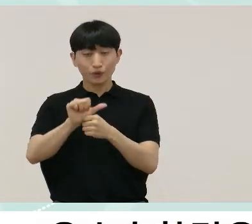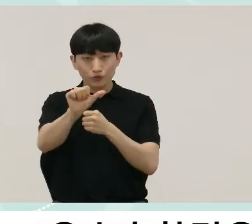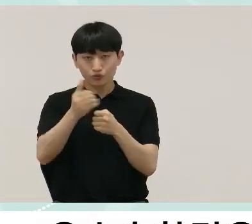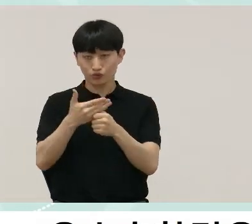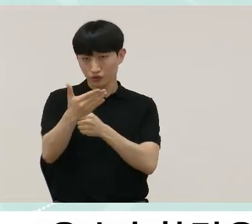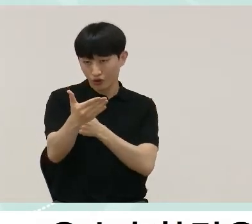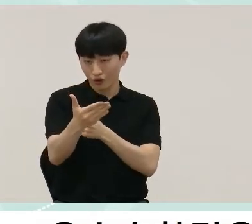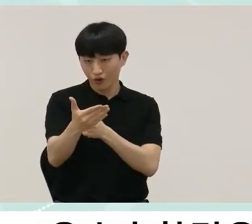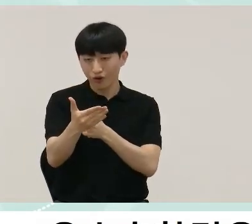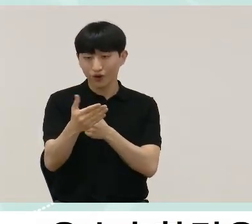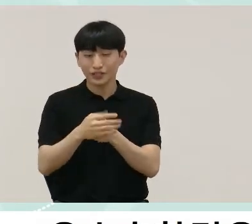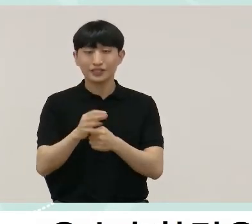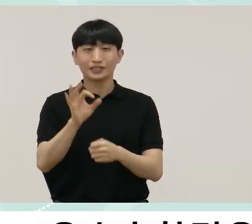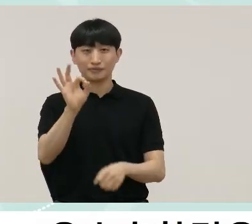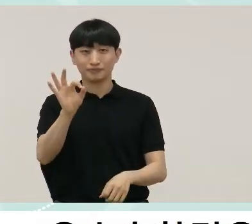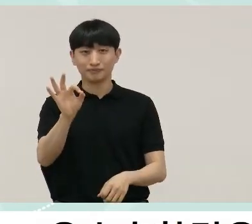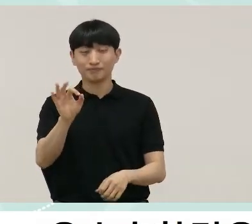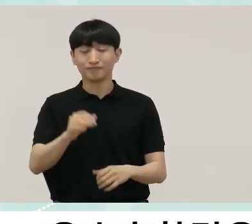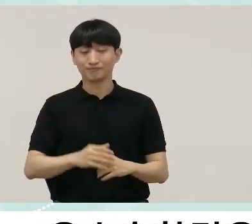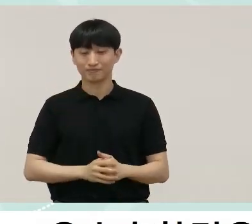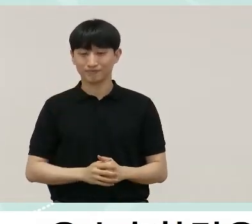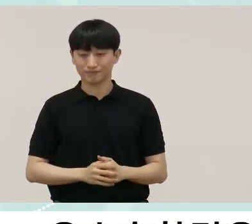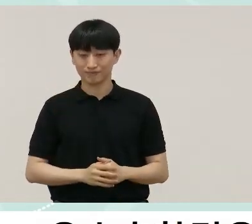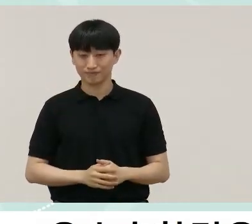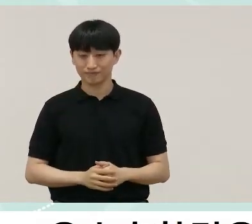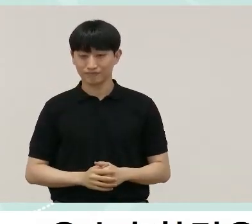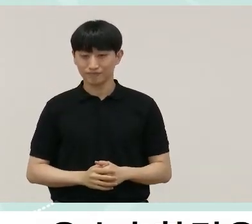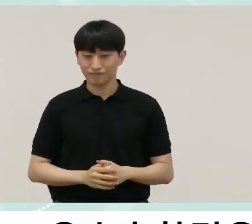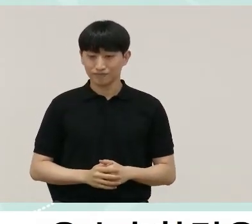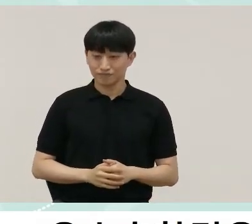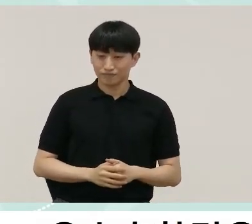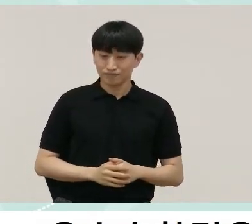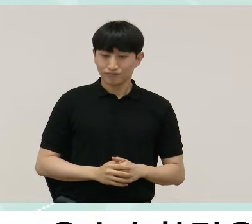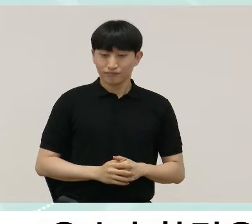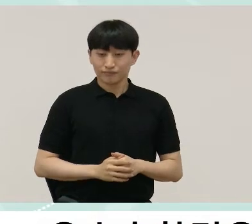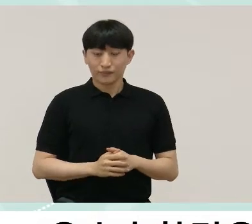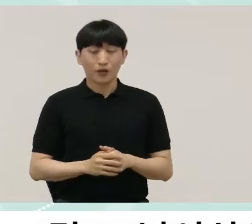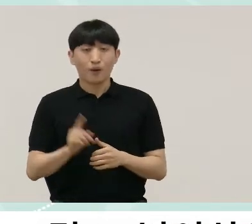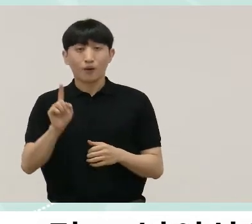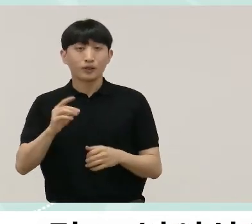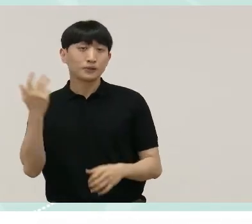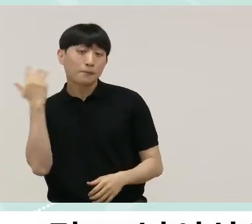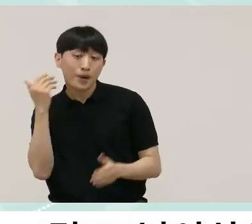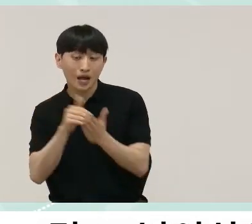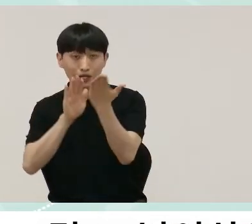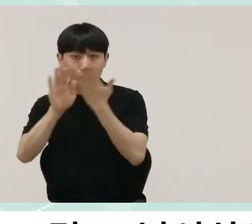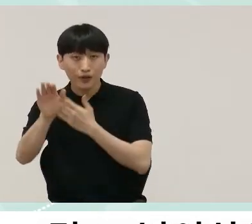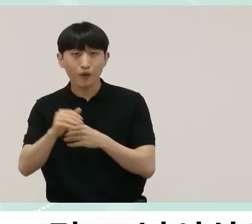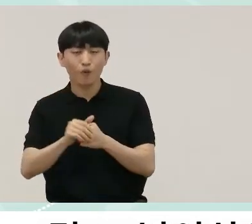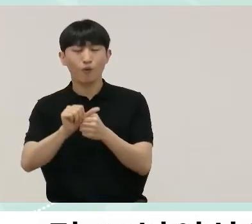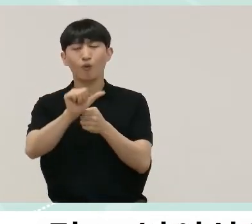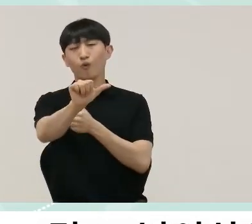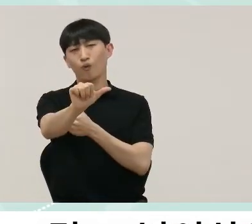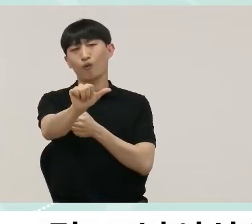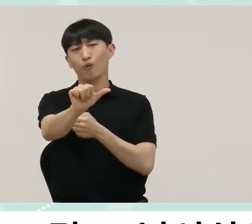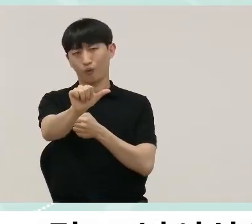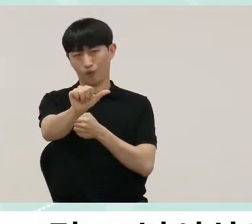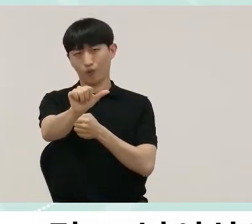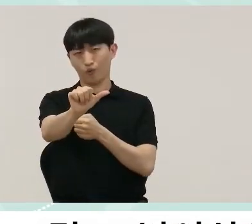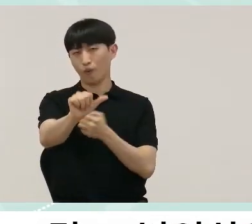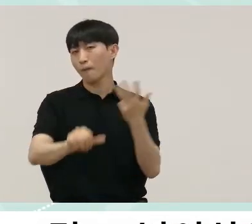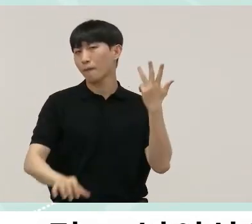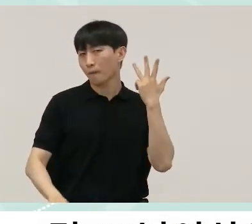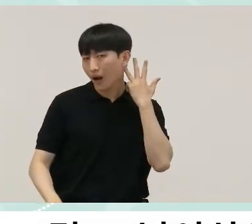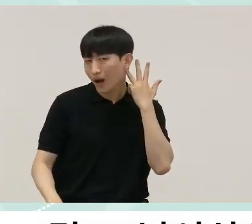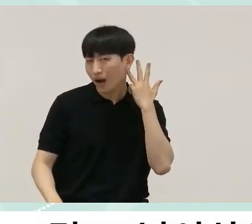13명입니다. 그래서 그 중에서도 이제 5년 이상 된 5년이 떨어진